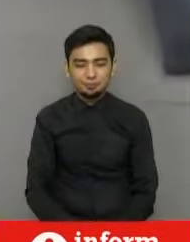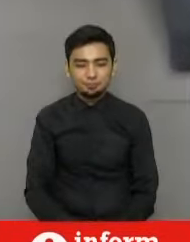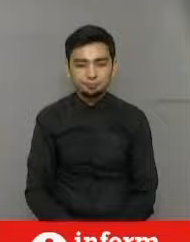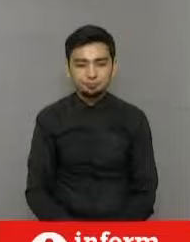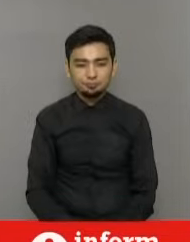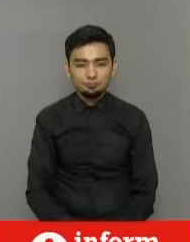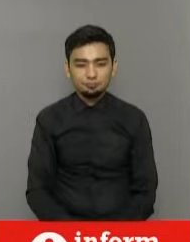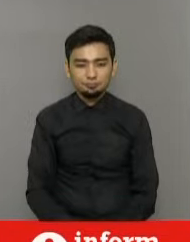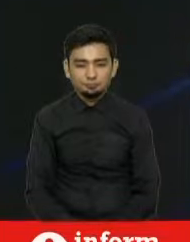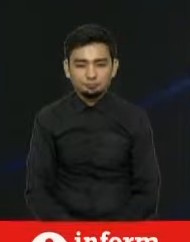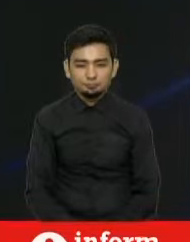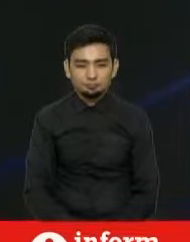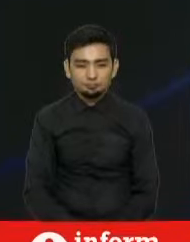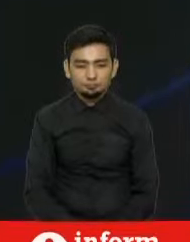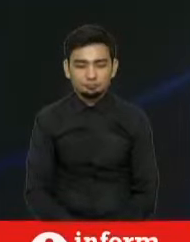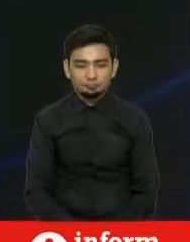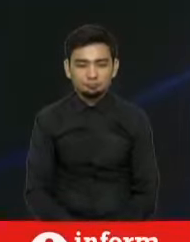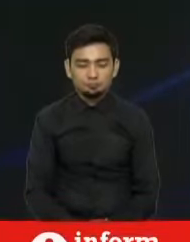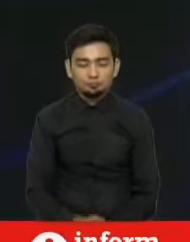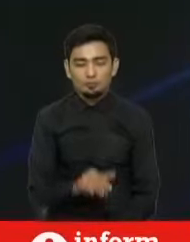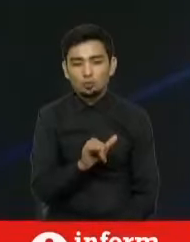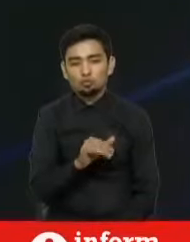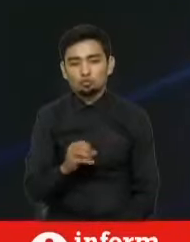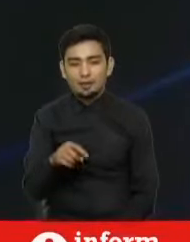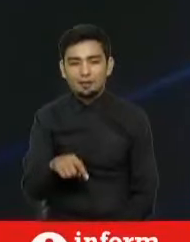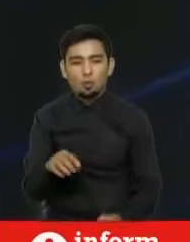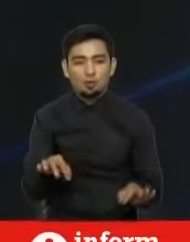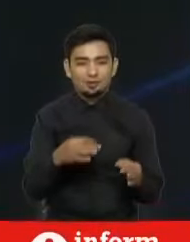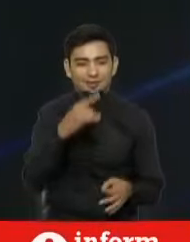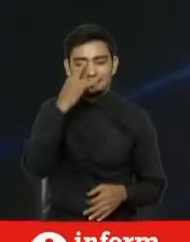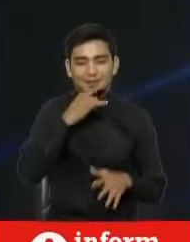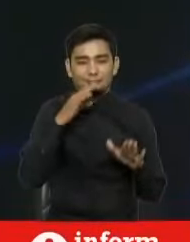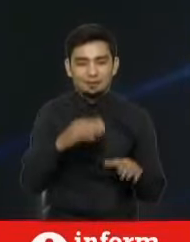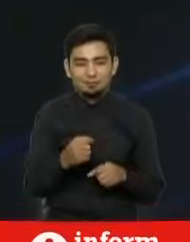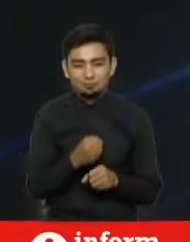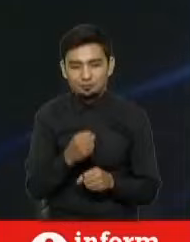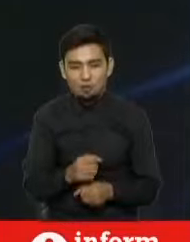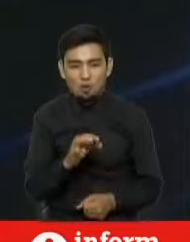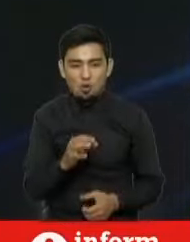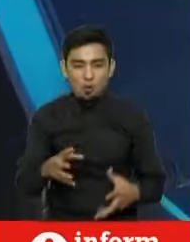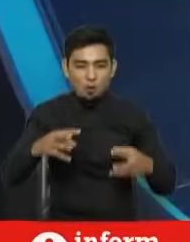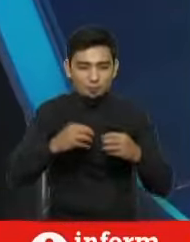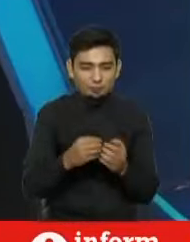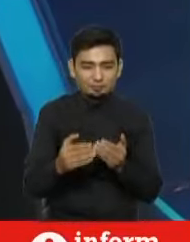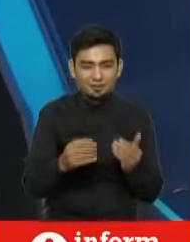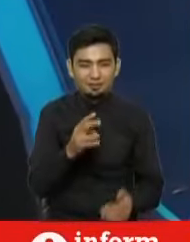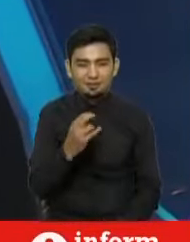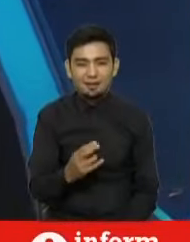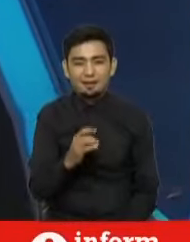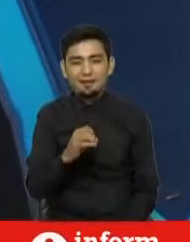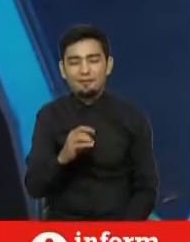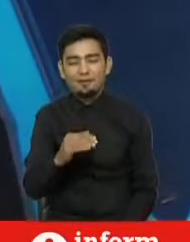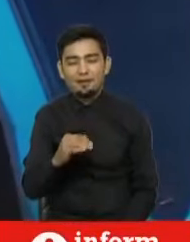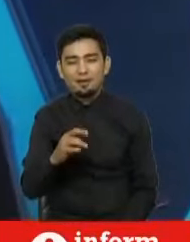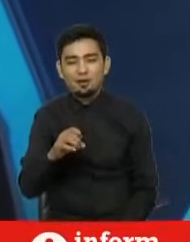Абулхаиров, Информбюро. Уже вот этой осенью в Казахстане проведут общенациональный референдум, в котором граждане